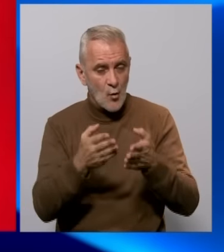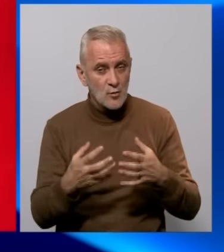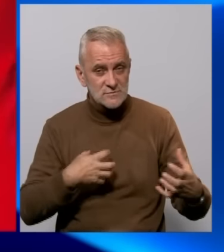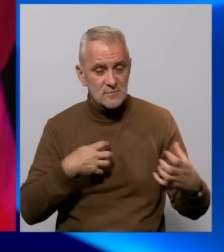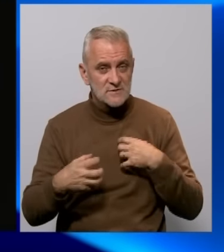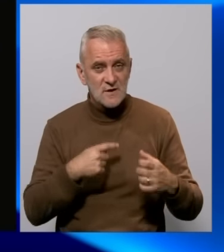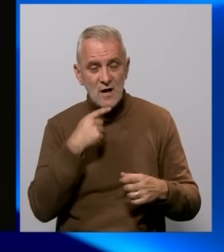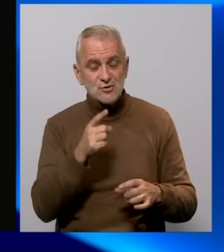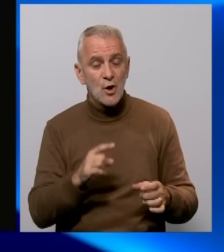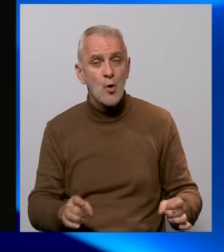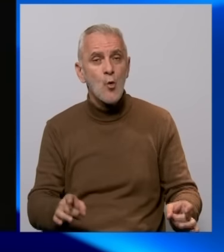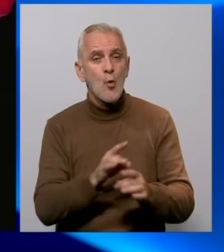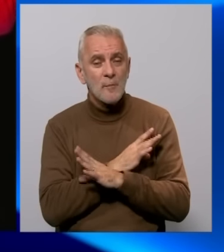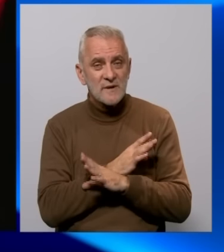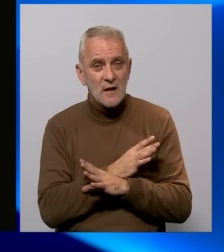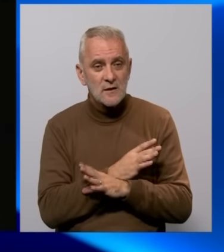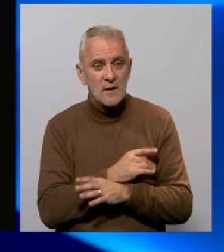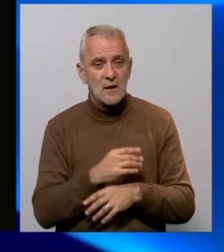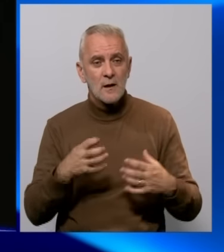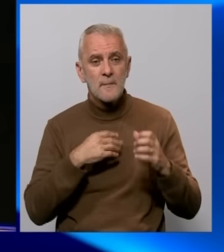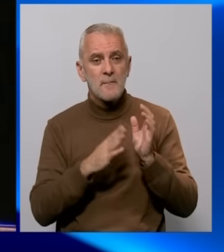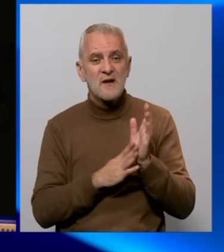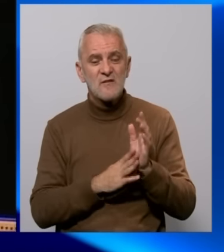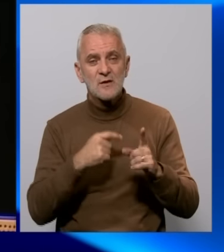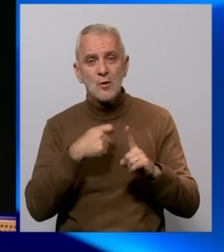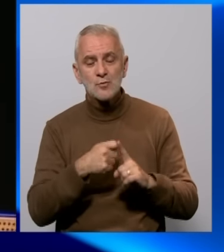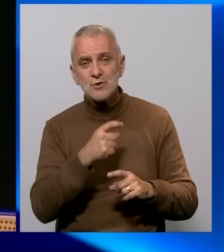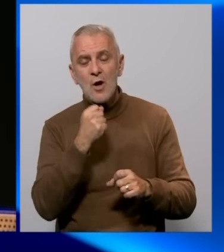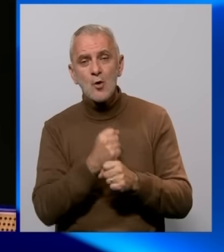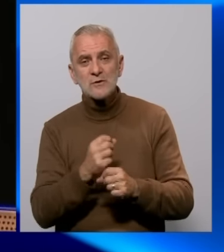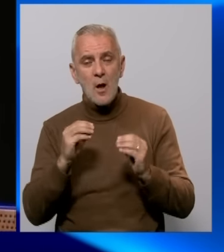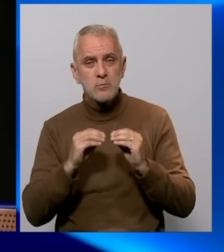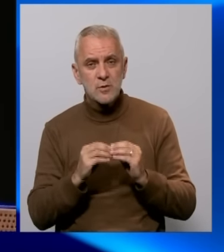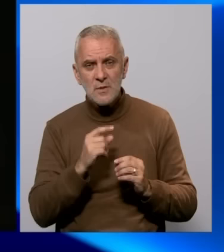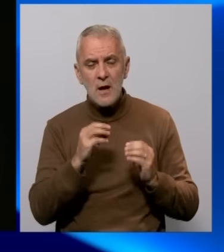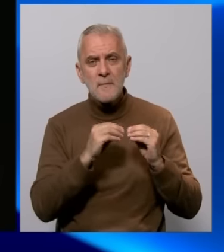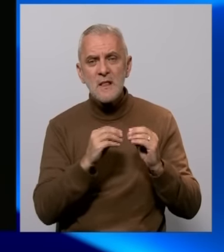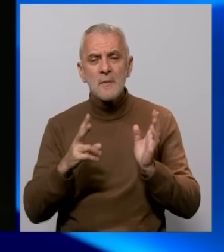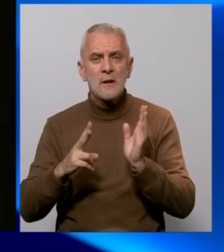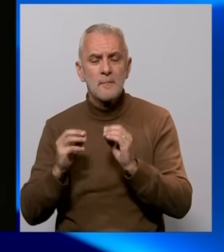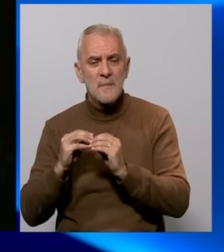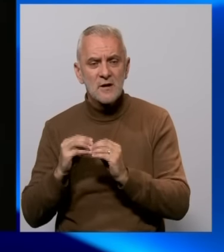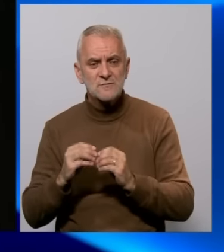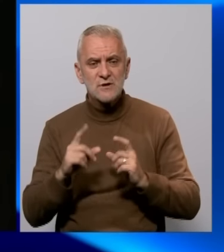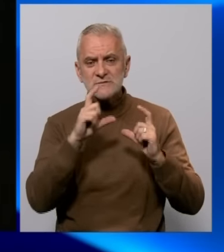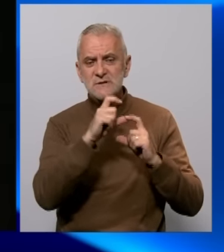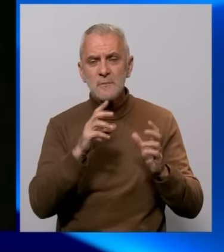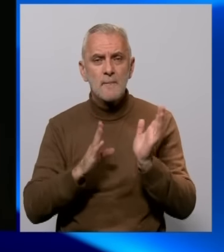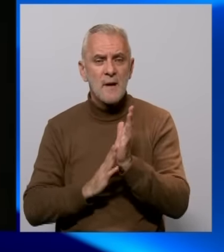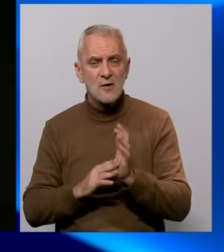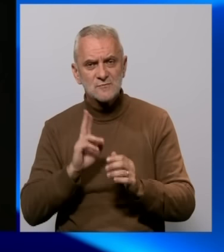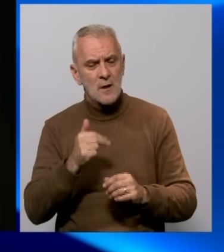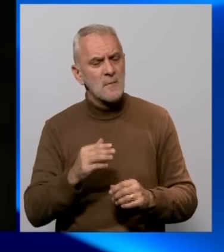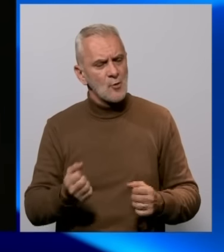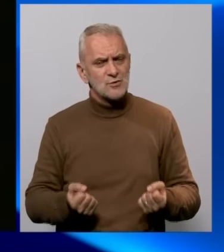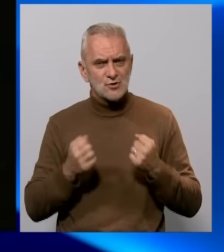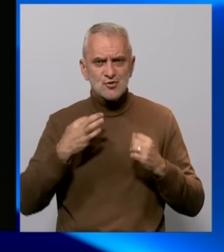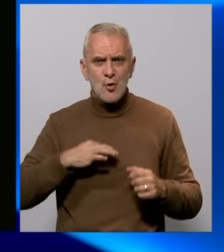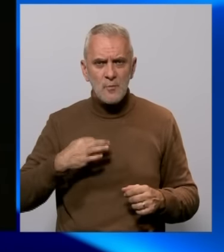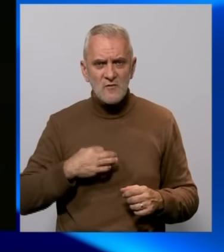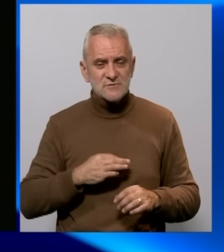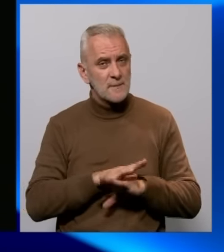stavlja umiranje. Glumci Mirvad Gurić, Gordana Boban, Benjamin Bajramović i Selma Mehanović imaju zahtjevne zadatke jer